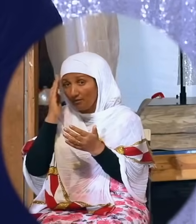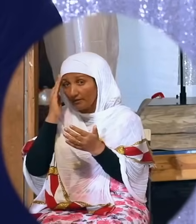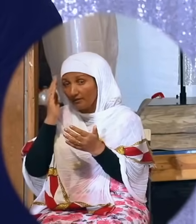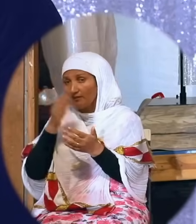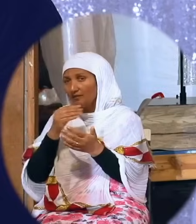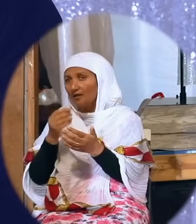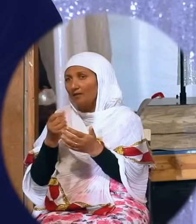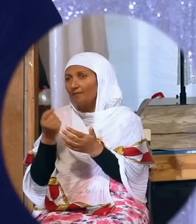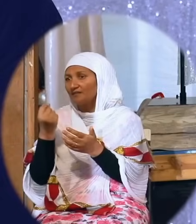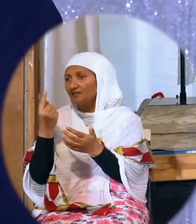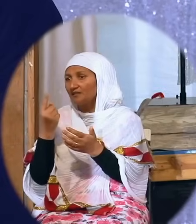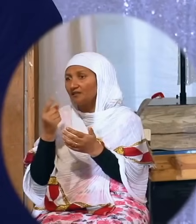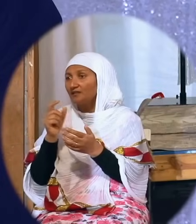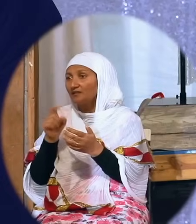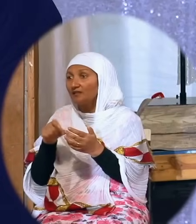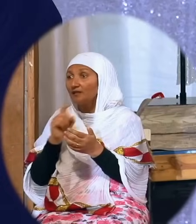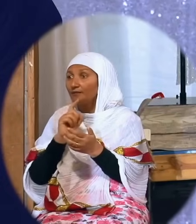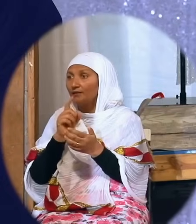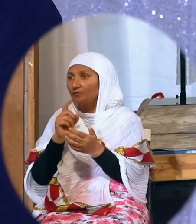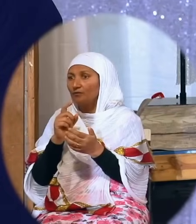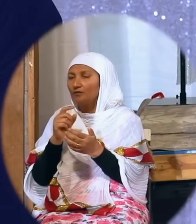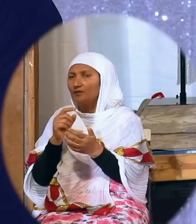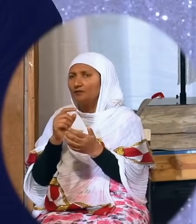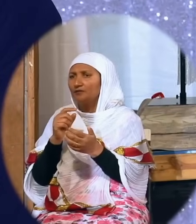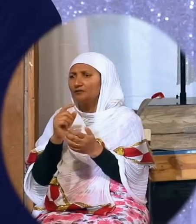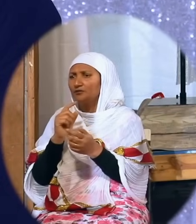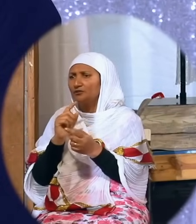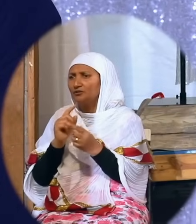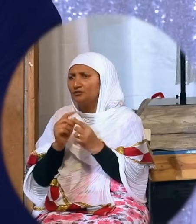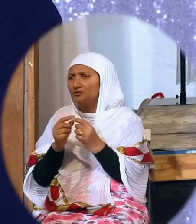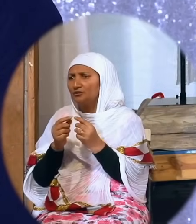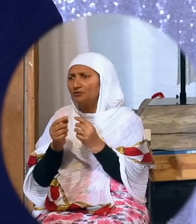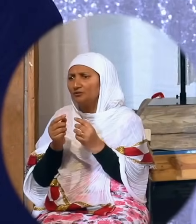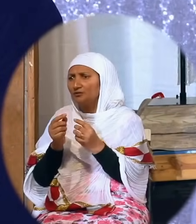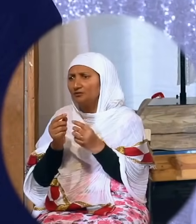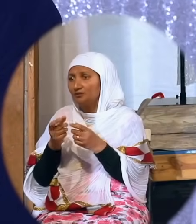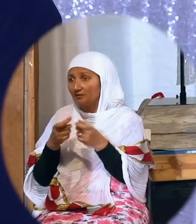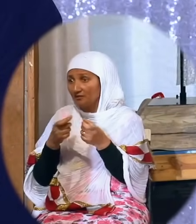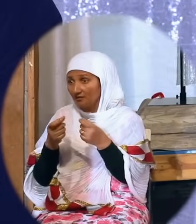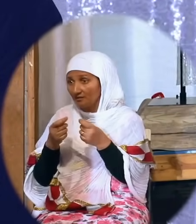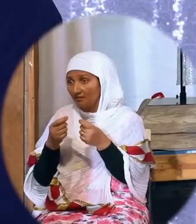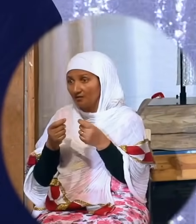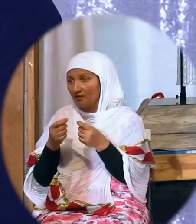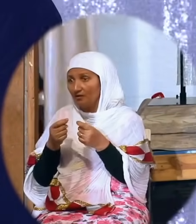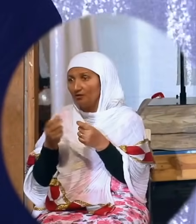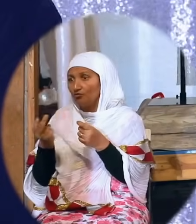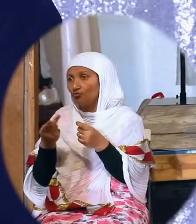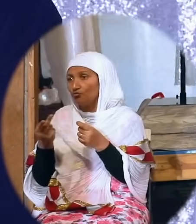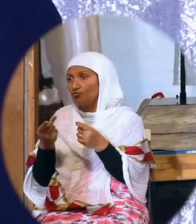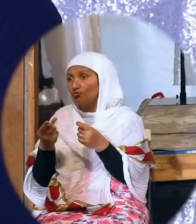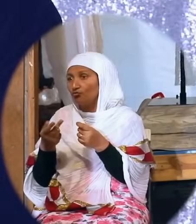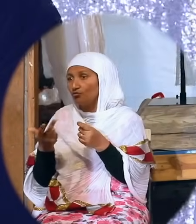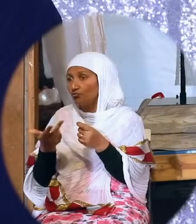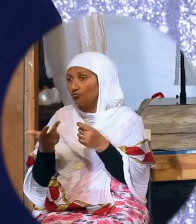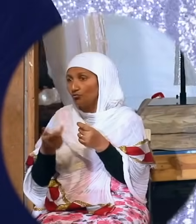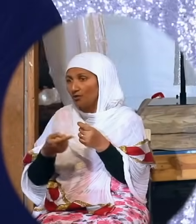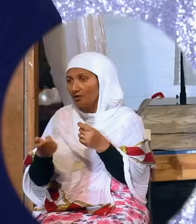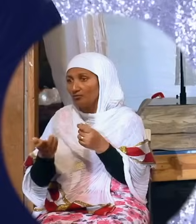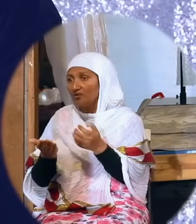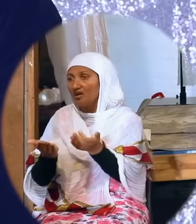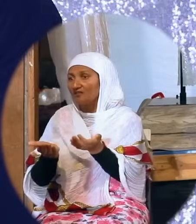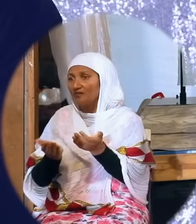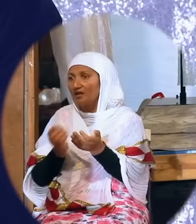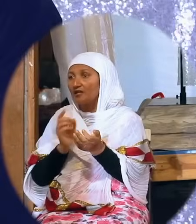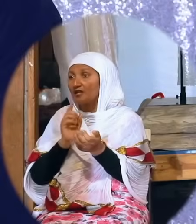ነው። በቤተሰቦቻችሁ ውስጥ በሌላው ሰው ጋር ስንወያይ ሶስቱ ነገሮች አስፈላጊ ናቸው። አንደኛ መጽሐፍ ቅዱሳዊ አስተምሮ ምንድን